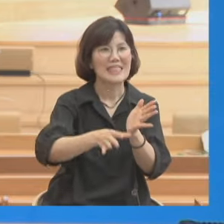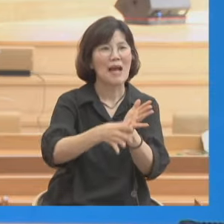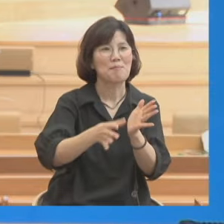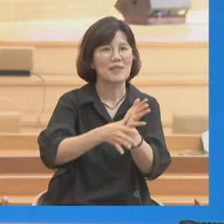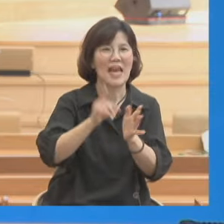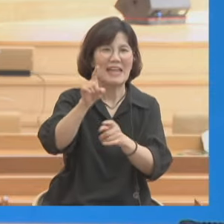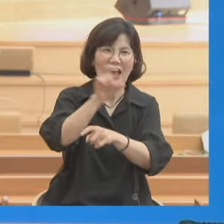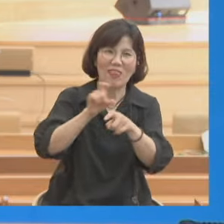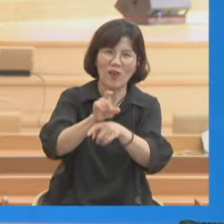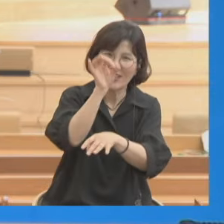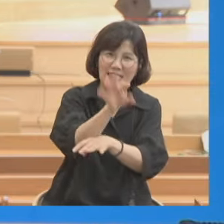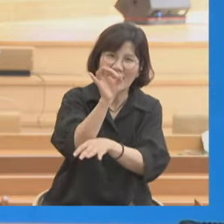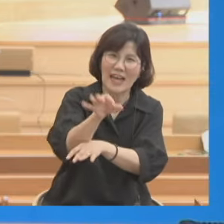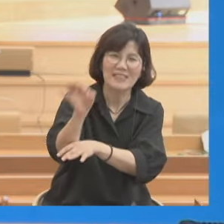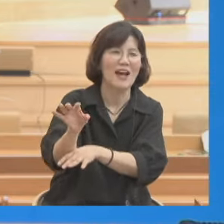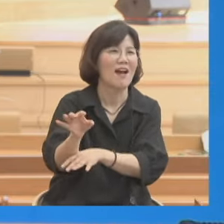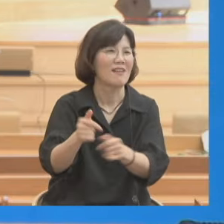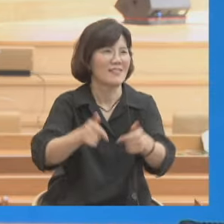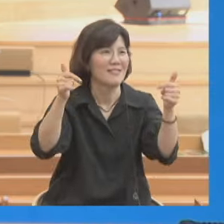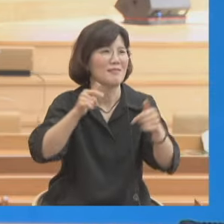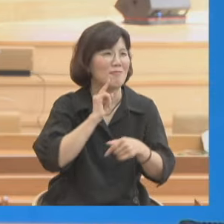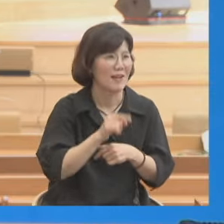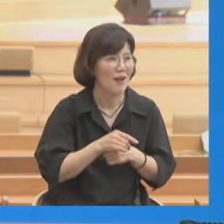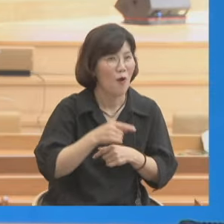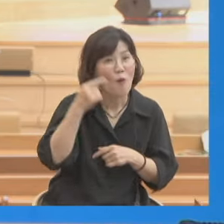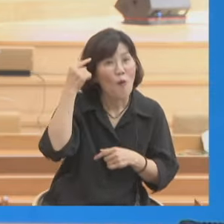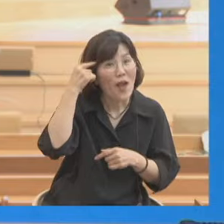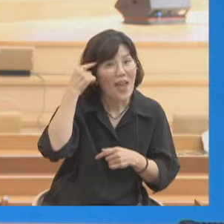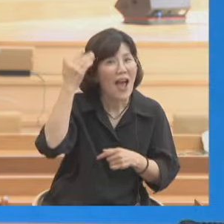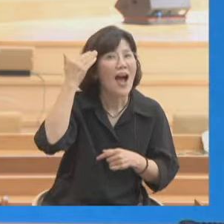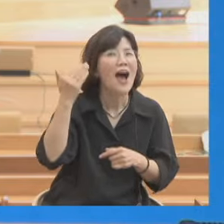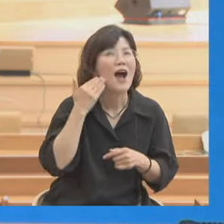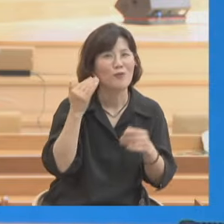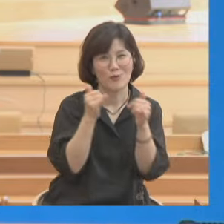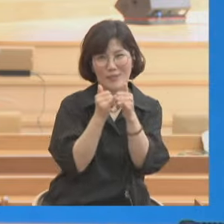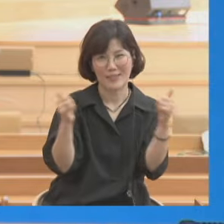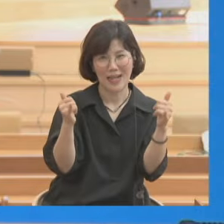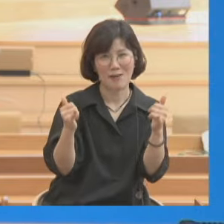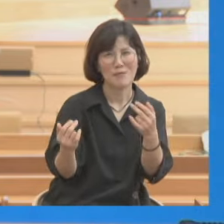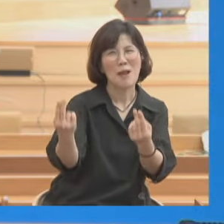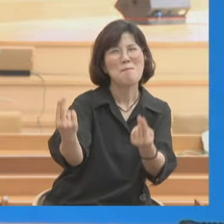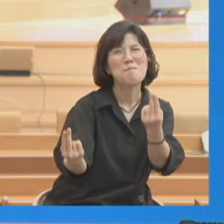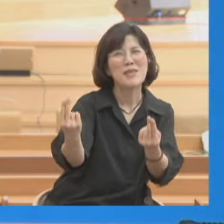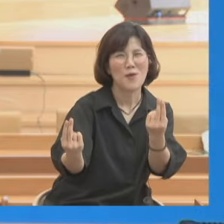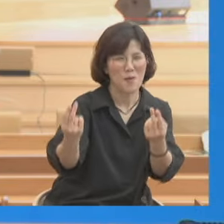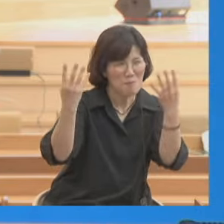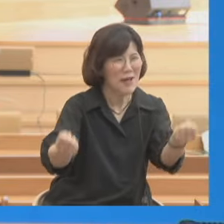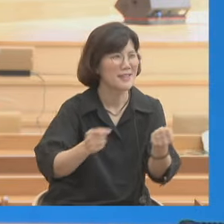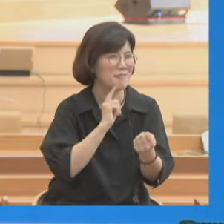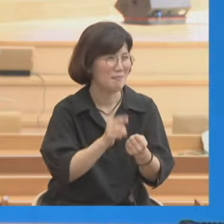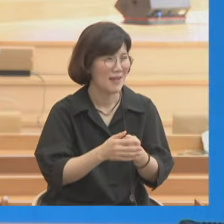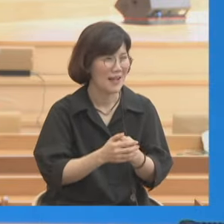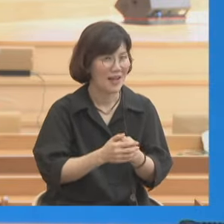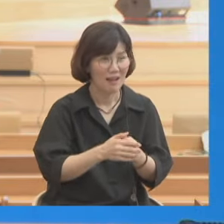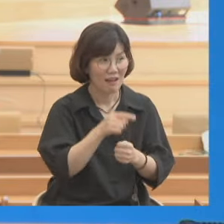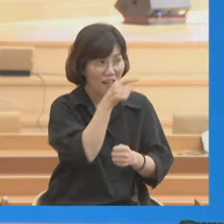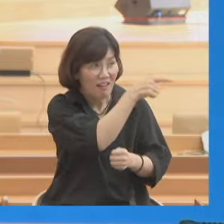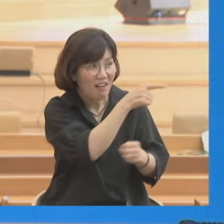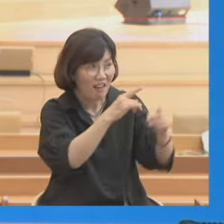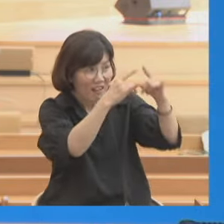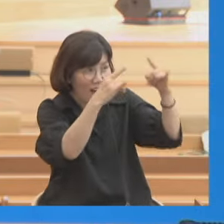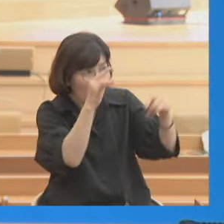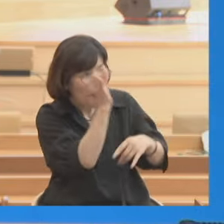늘어요. 왜 그러냐? 한국 사람들의 지독한 이 비호의식 때문에 옆집 텐트를